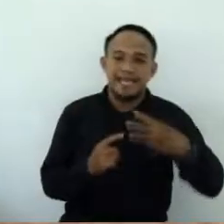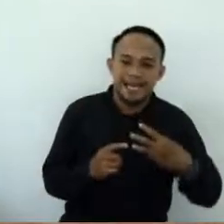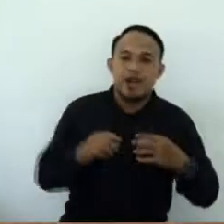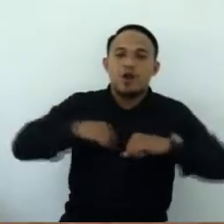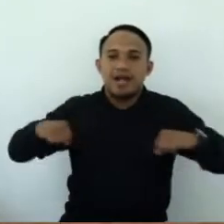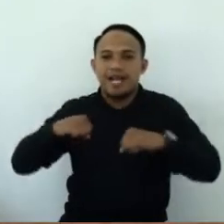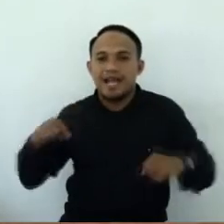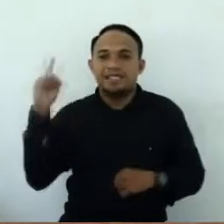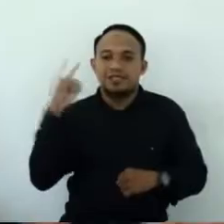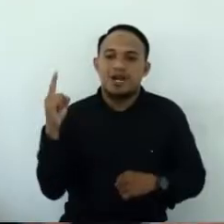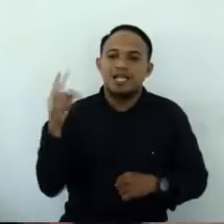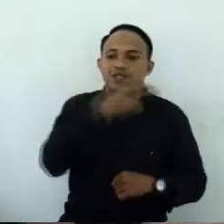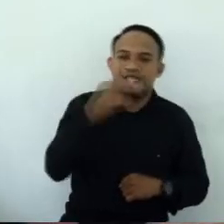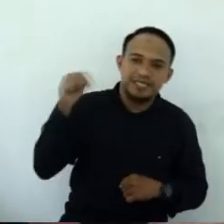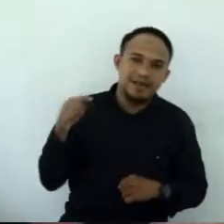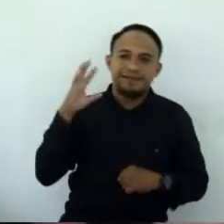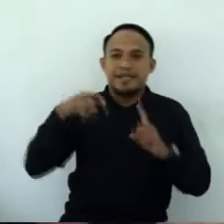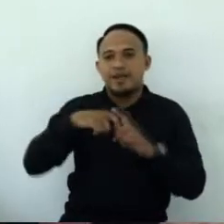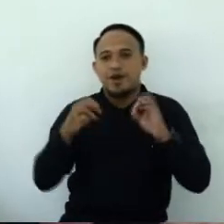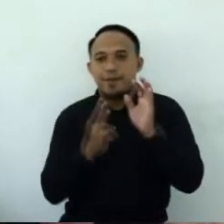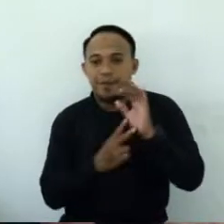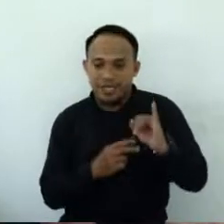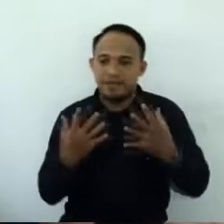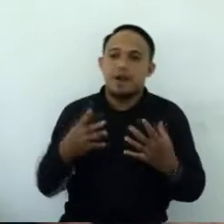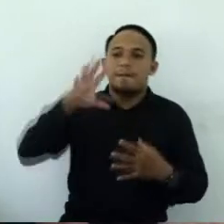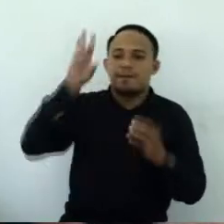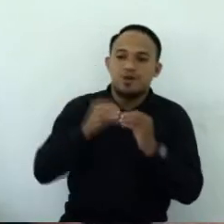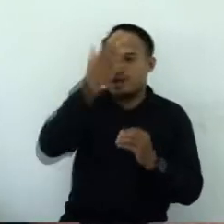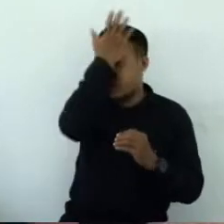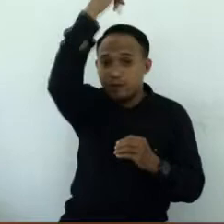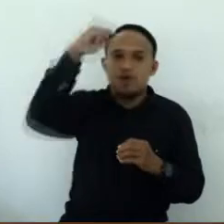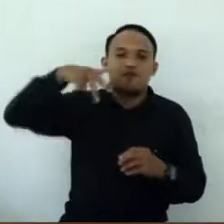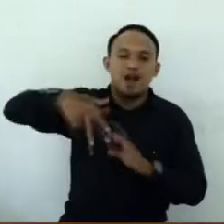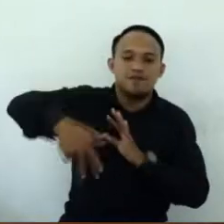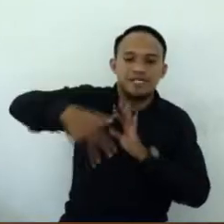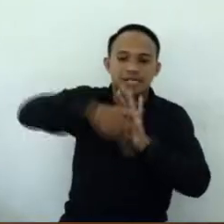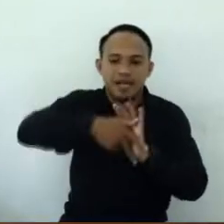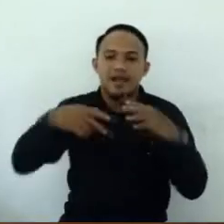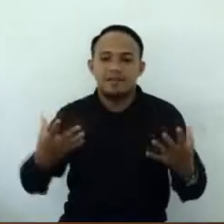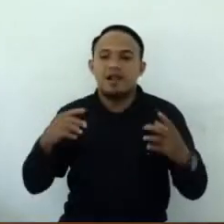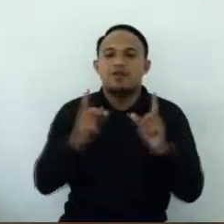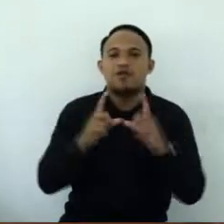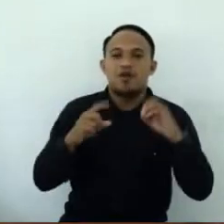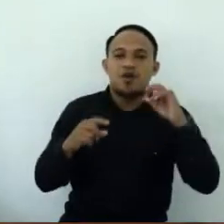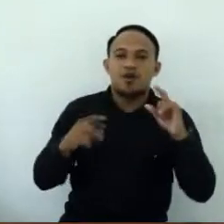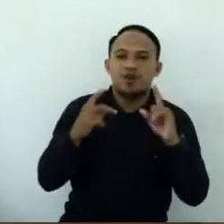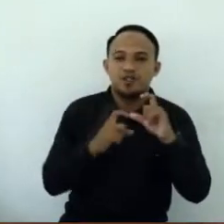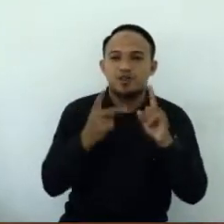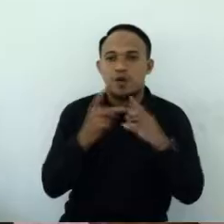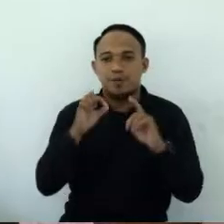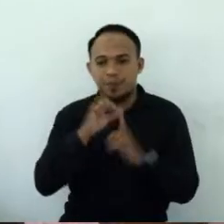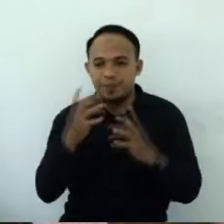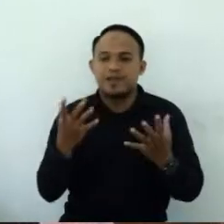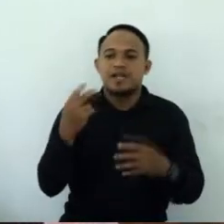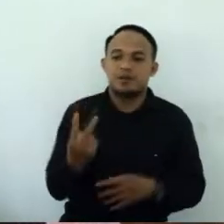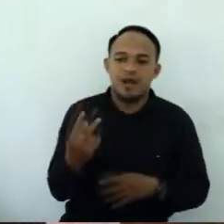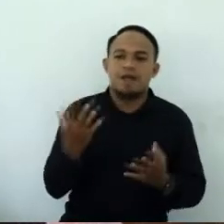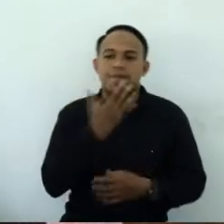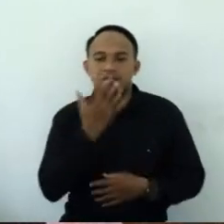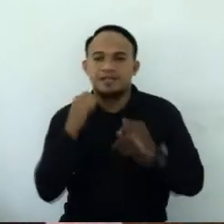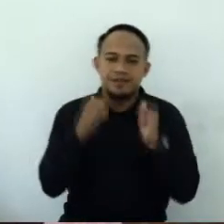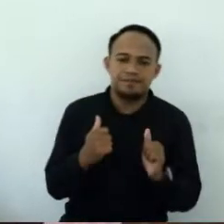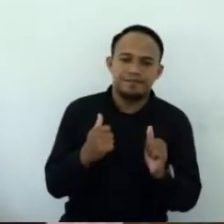Komite Olahraga Nasional Indonesia provinsi Gorontalo dan Sulawesi Tengah menggelar workshop